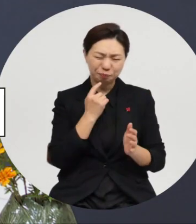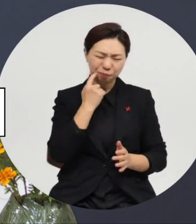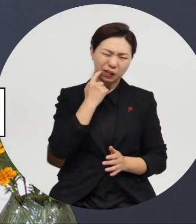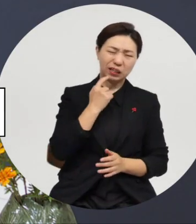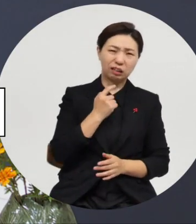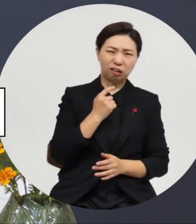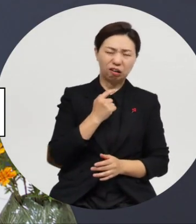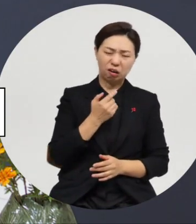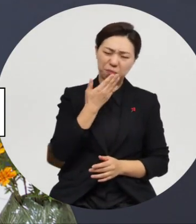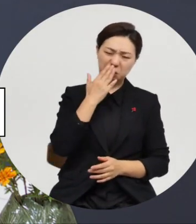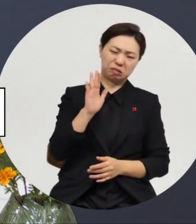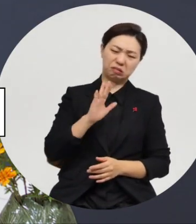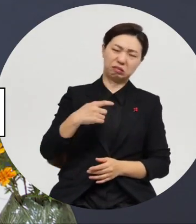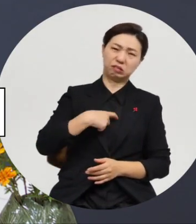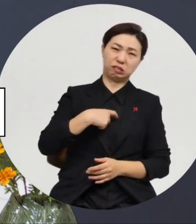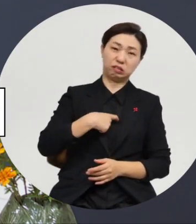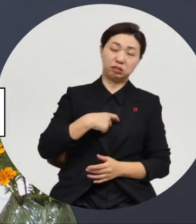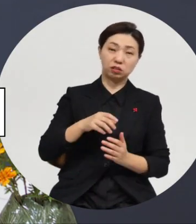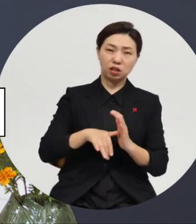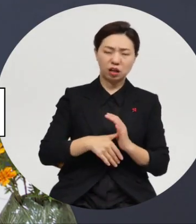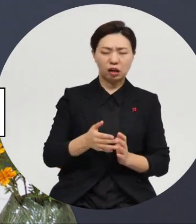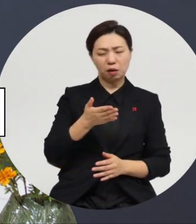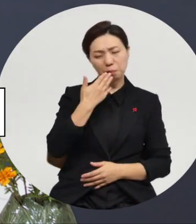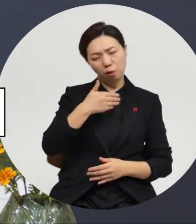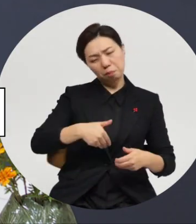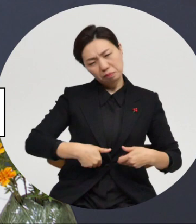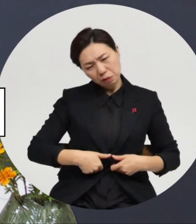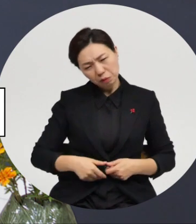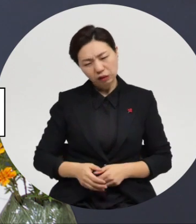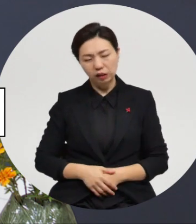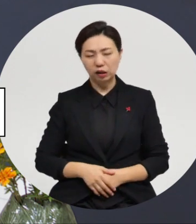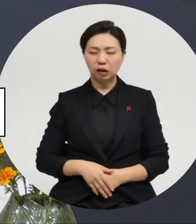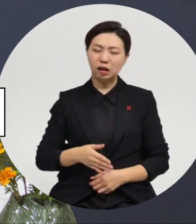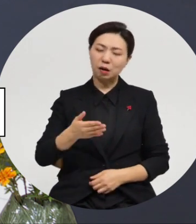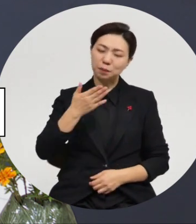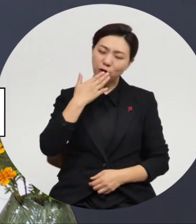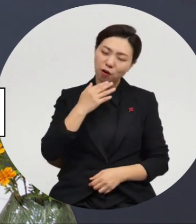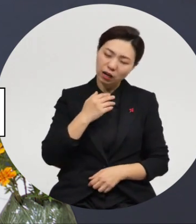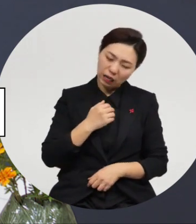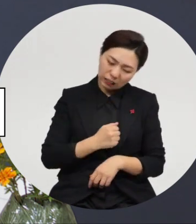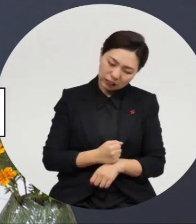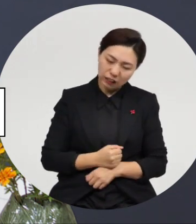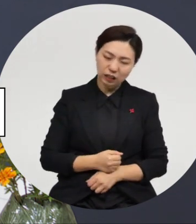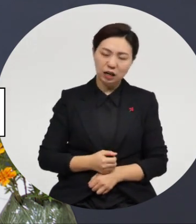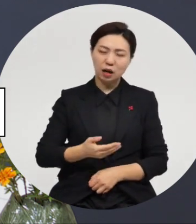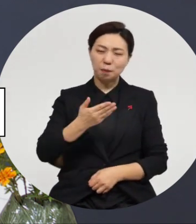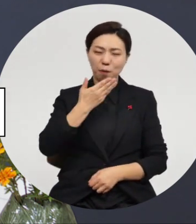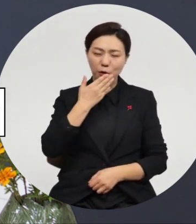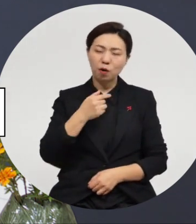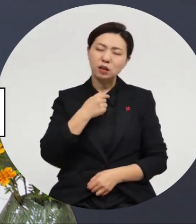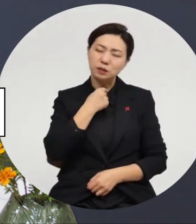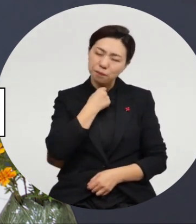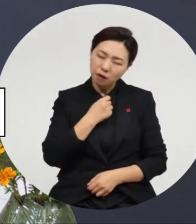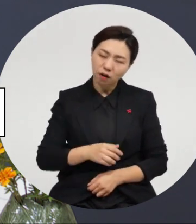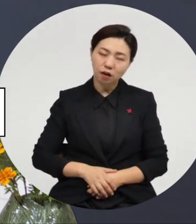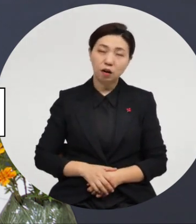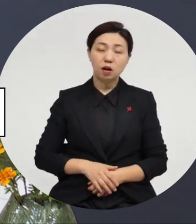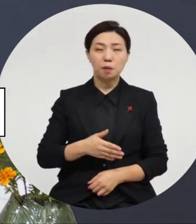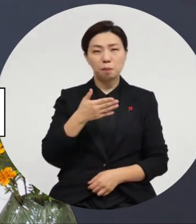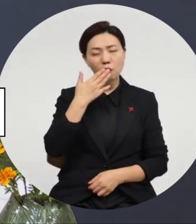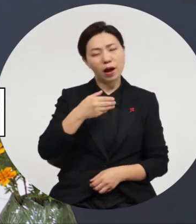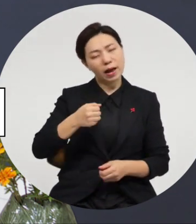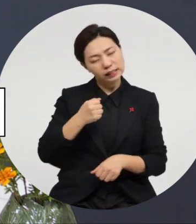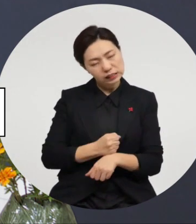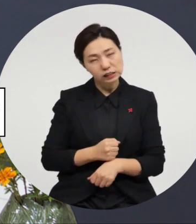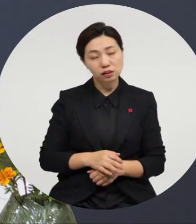약 같은 걸 우리가, 아이고, 약 입에 쓰고 먹기 싫을 때, 아이고, 먹어야 되는데, 먹어야지.